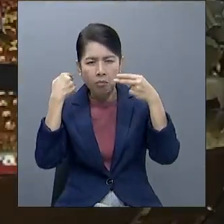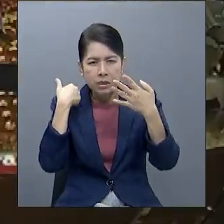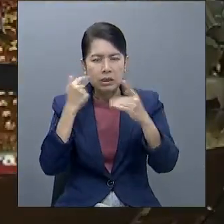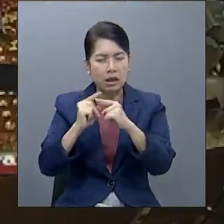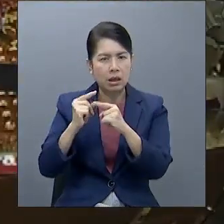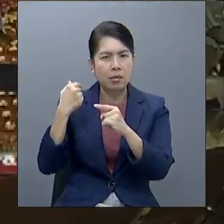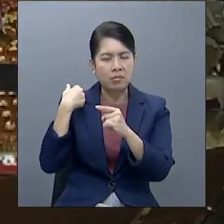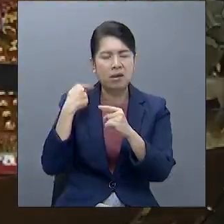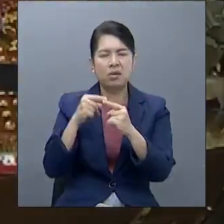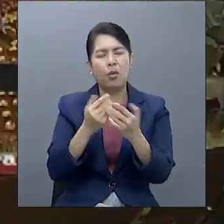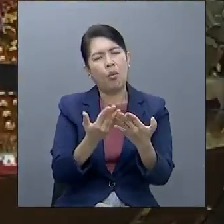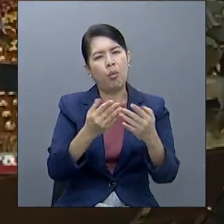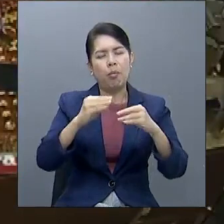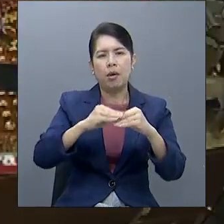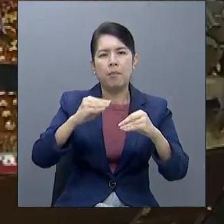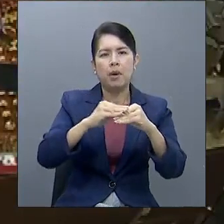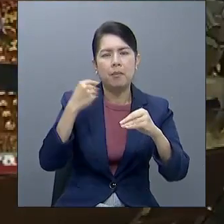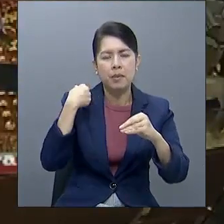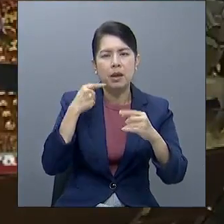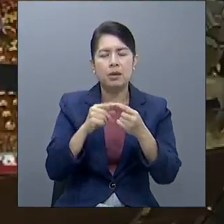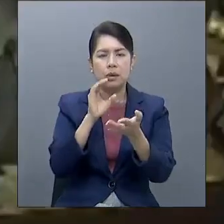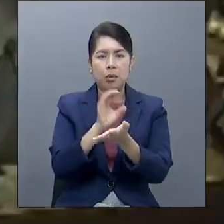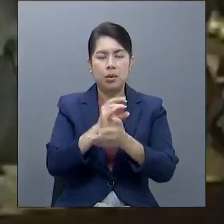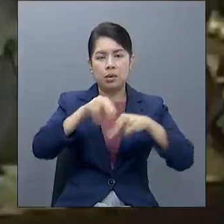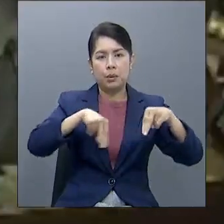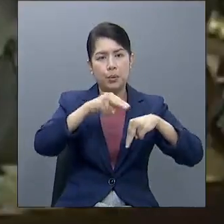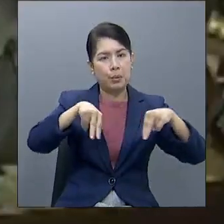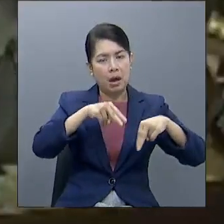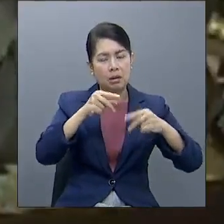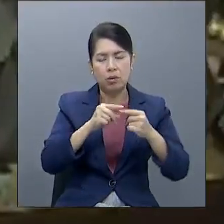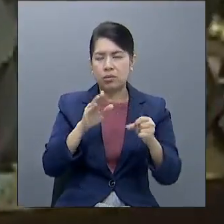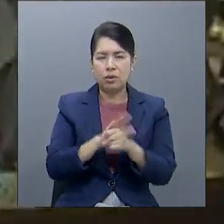รื่อยๆลำพังเจ้าหน้าที่เนี่ยก็คงไม่สามารถดูแลเราได้ตลอดเวลานะ